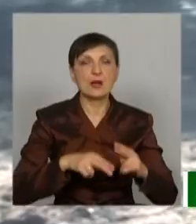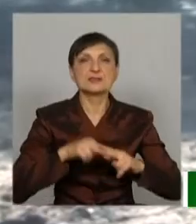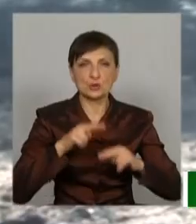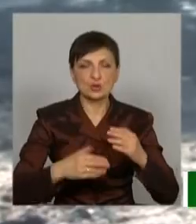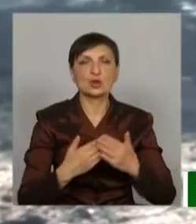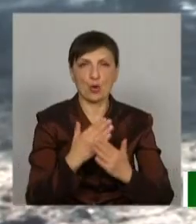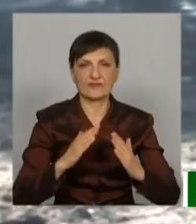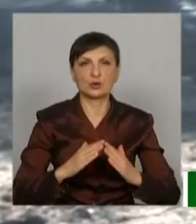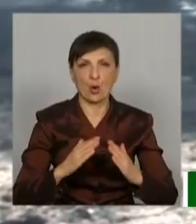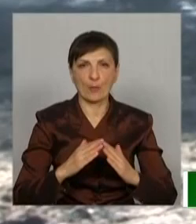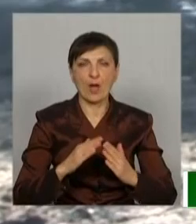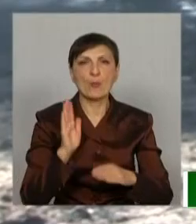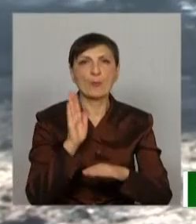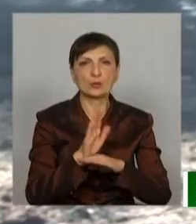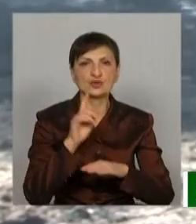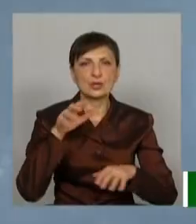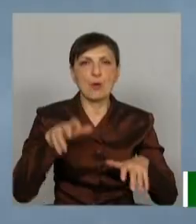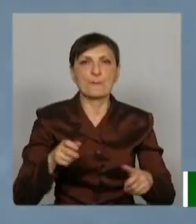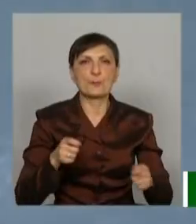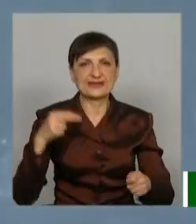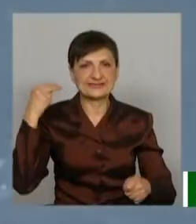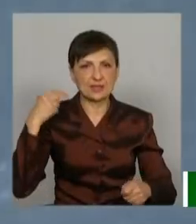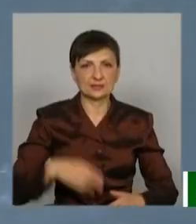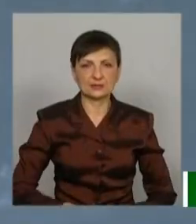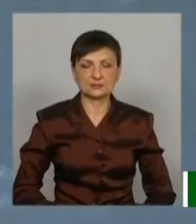жилые объекты по поручению президента